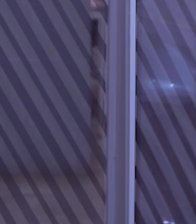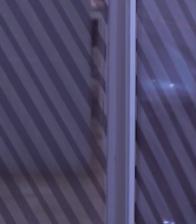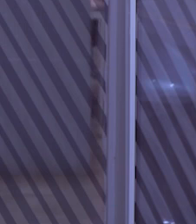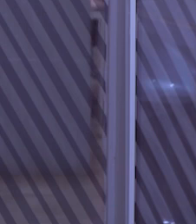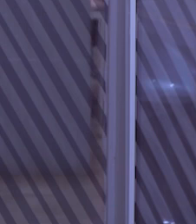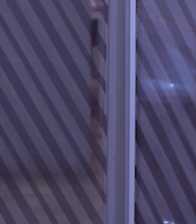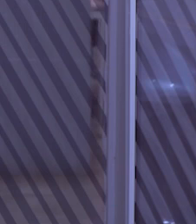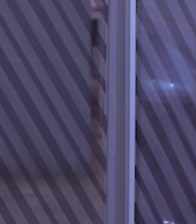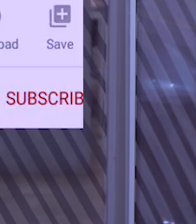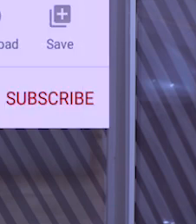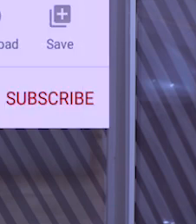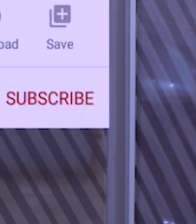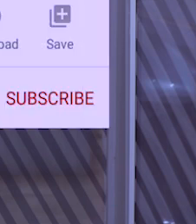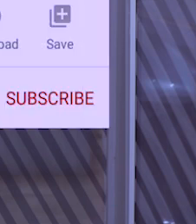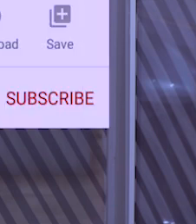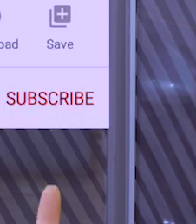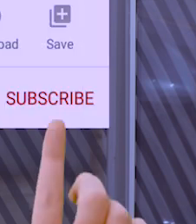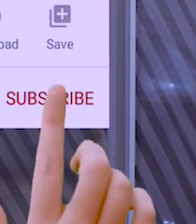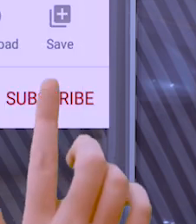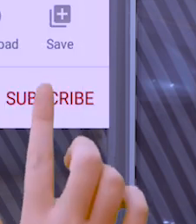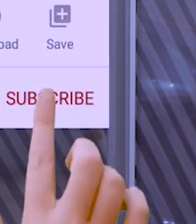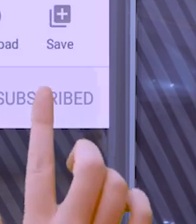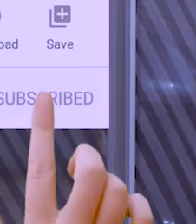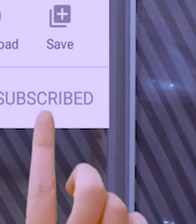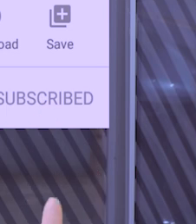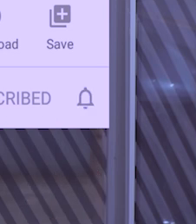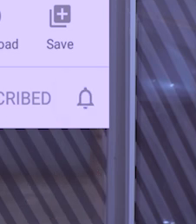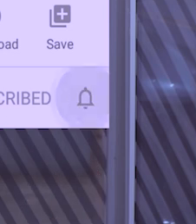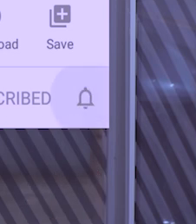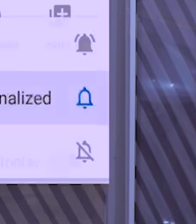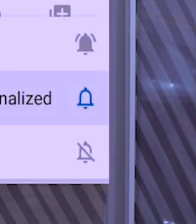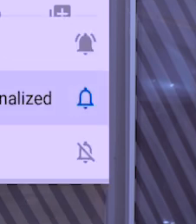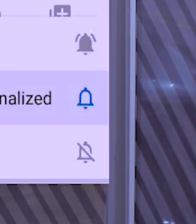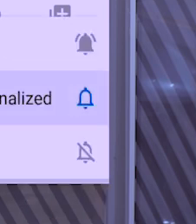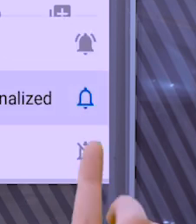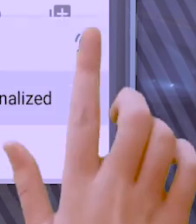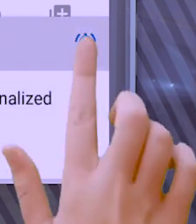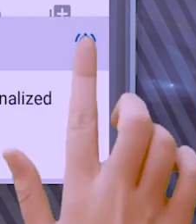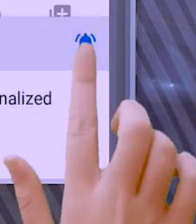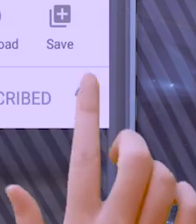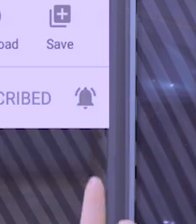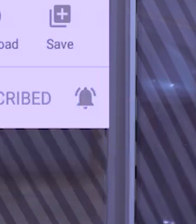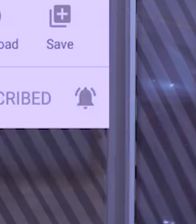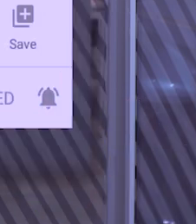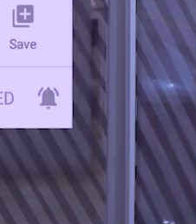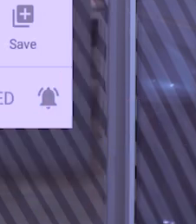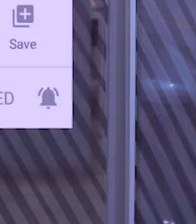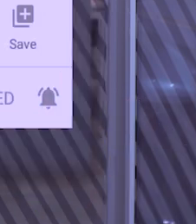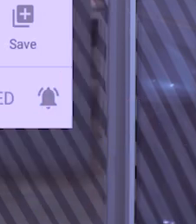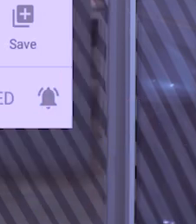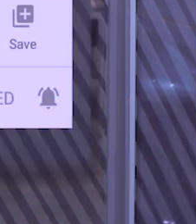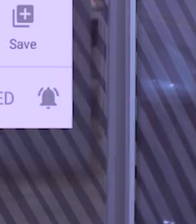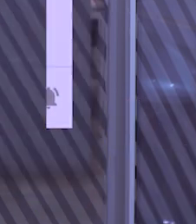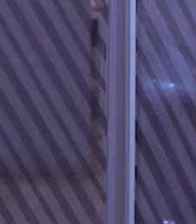Before you watch this video, don't forget to like and subscribe to Social Media Hegemon TV, and do not forget to press the notification button and to get